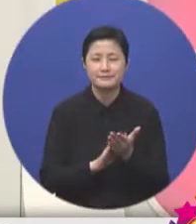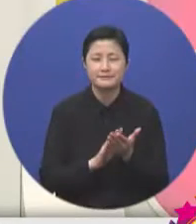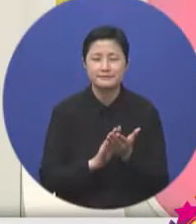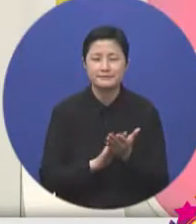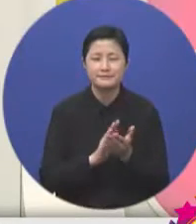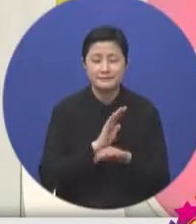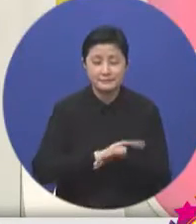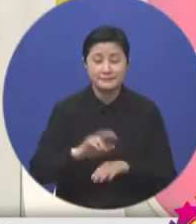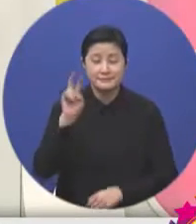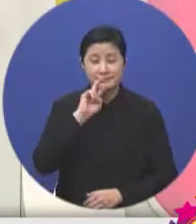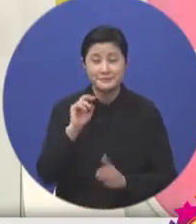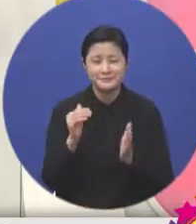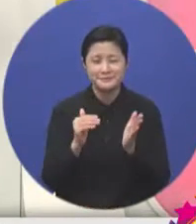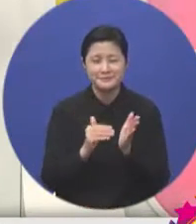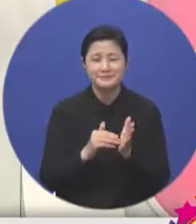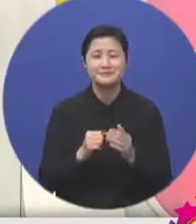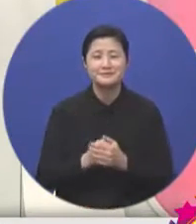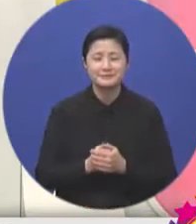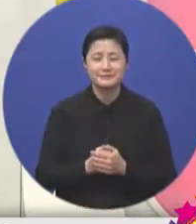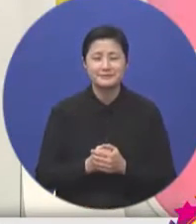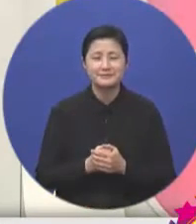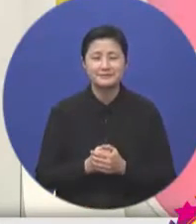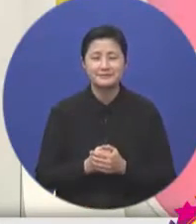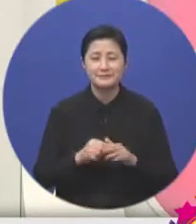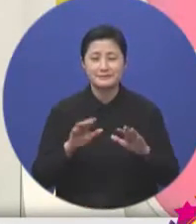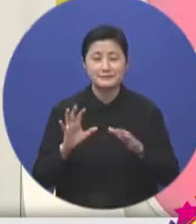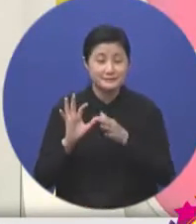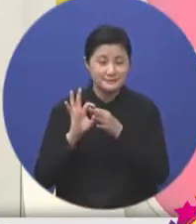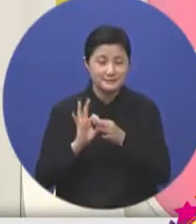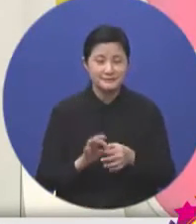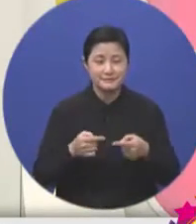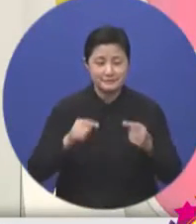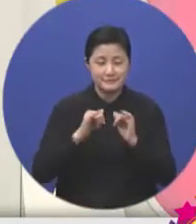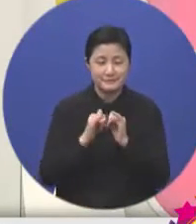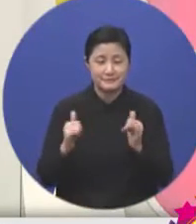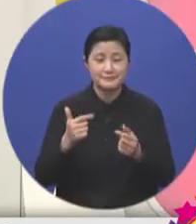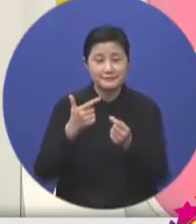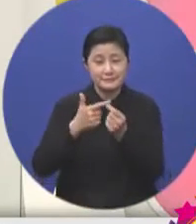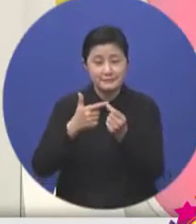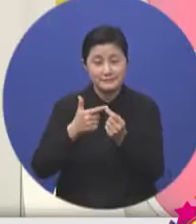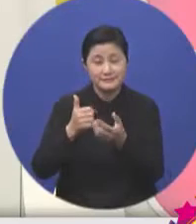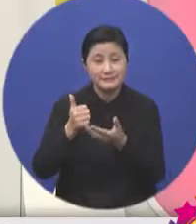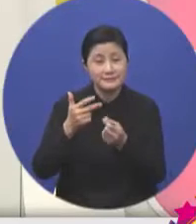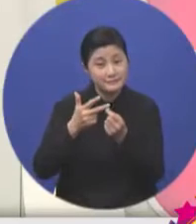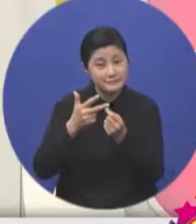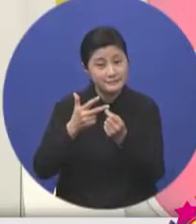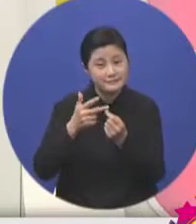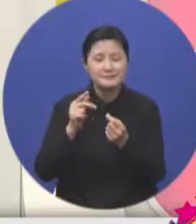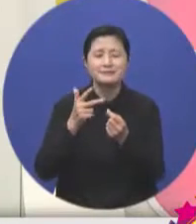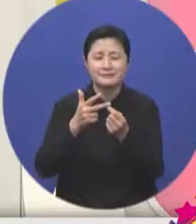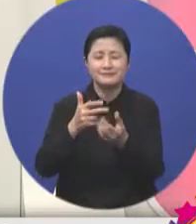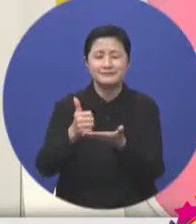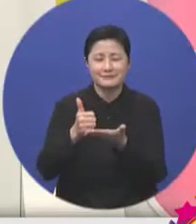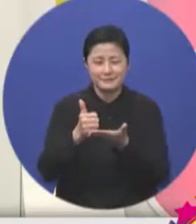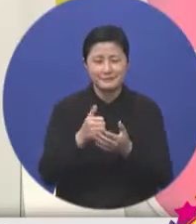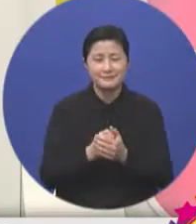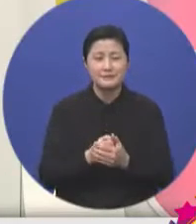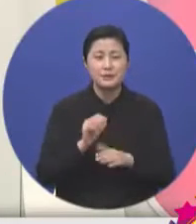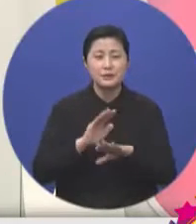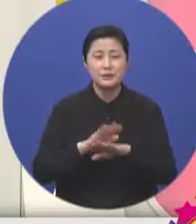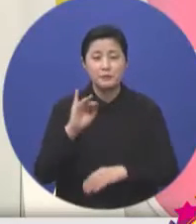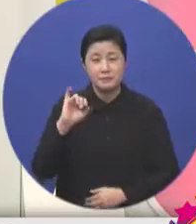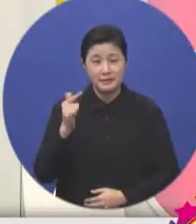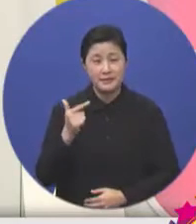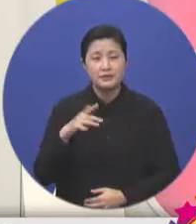네, 잘 불러주셨습니다. 네. 자, 이어지는 참가자 여섯 번째인가요? 일곱 번째인가요? 일곱 번째입니다. 네. 네. 오, 손민